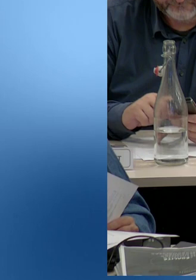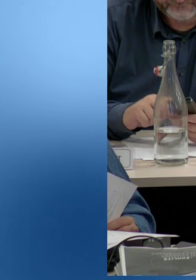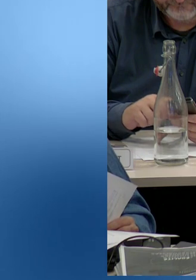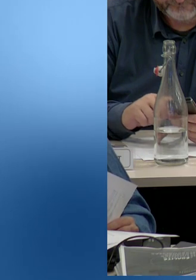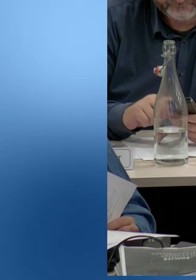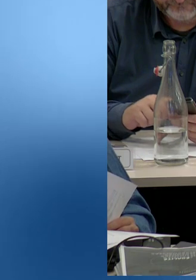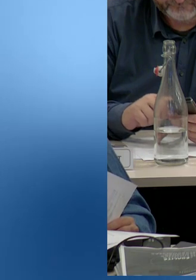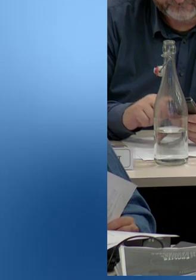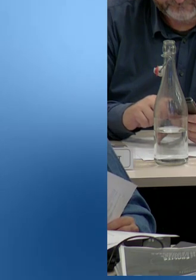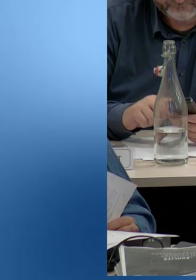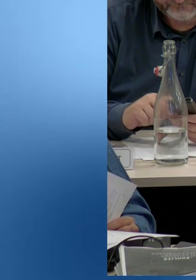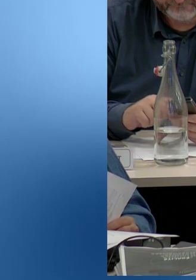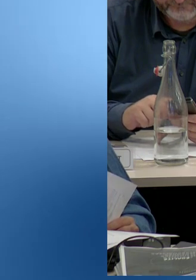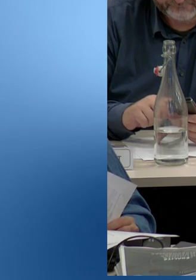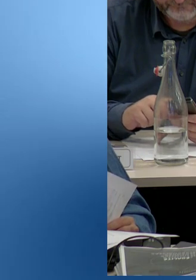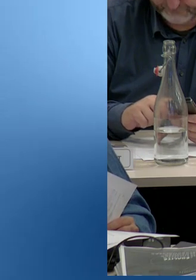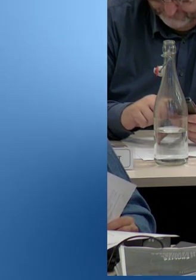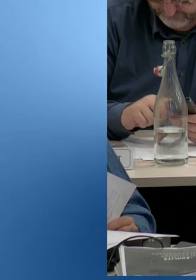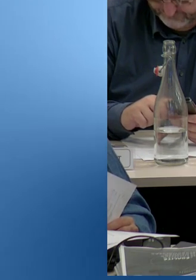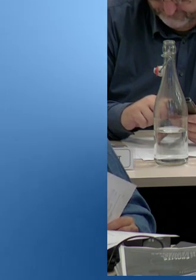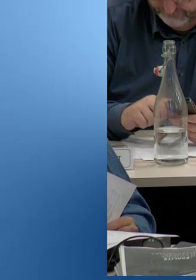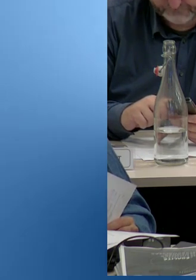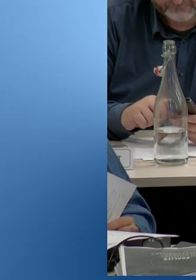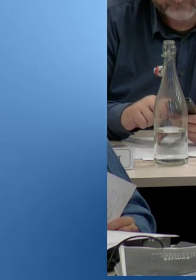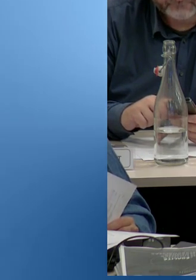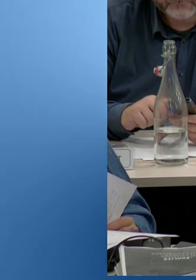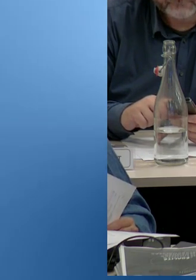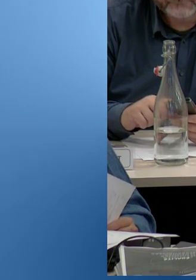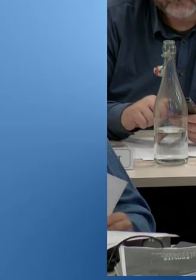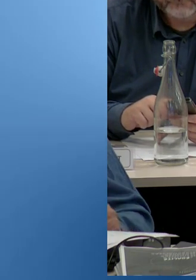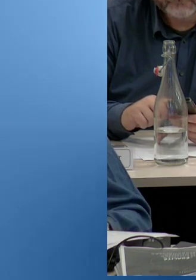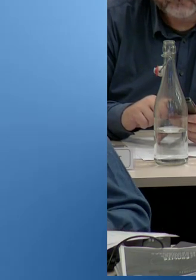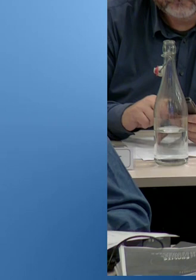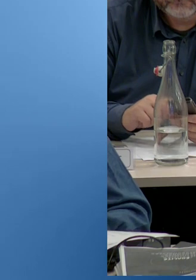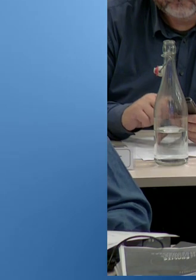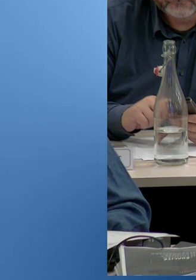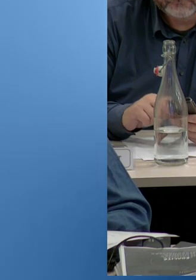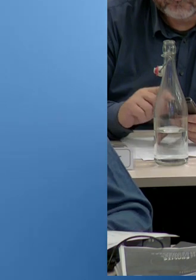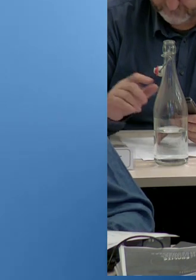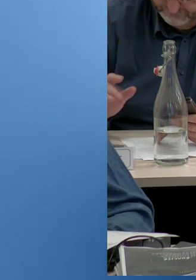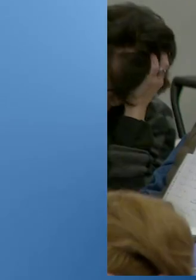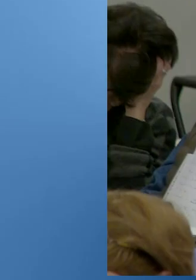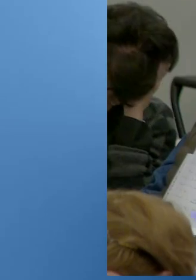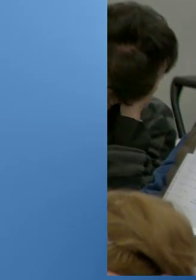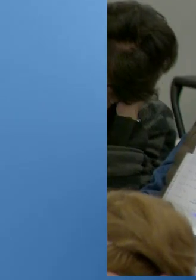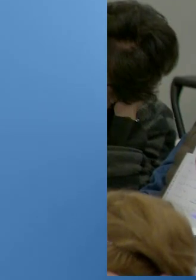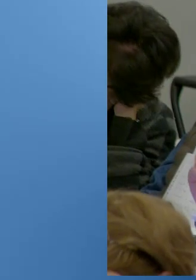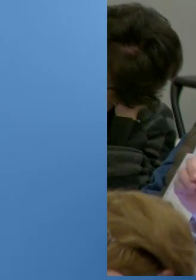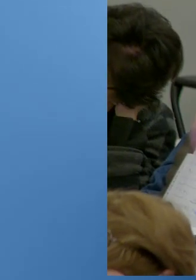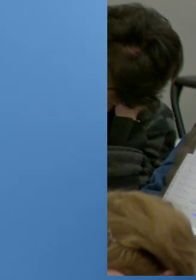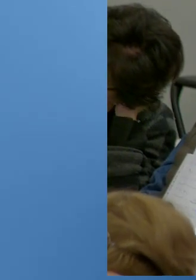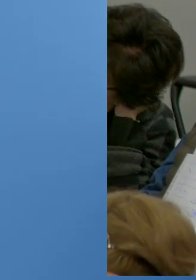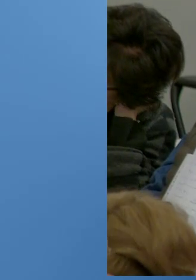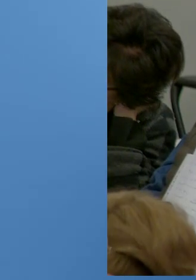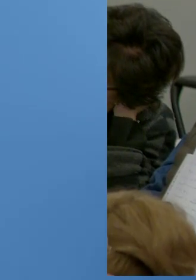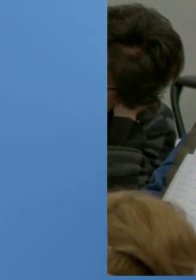grenoblois de constater et de vérifier et là vous pouvez hocher la tête vous pouvez faire tout ce que vous voulez ça fait deux Conseils Municipaux où on voit bien